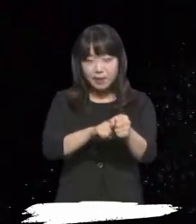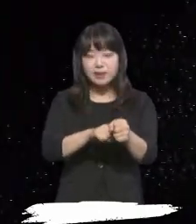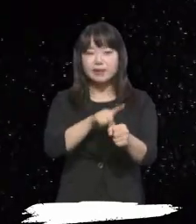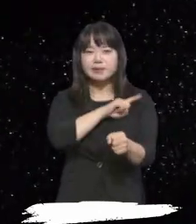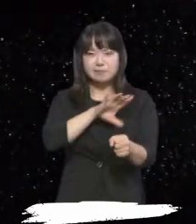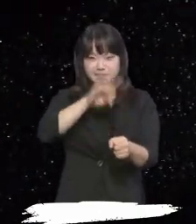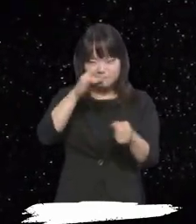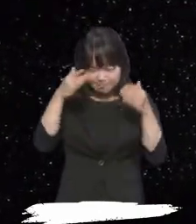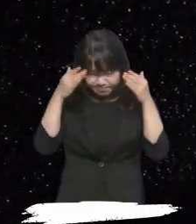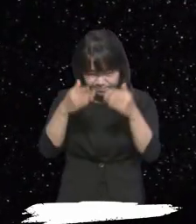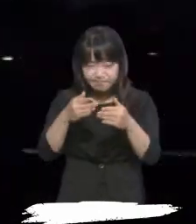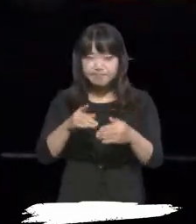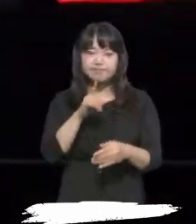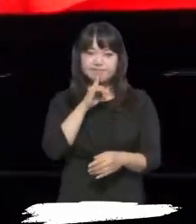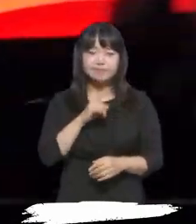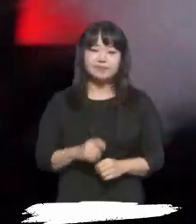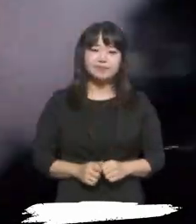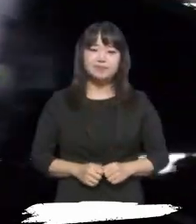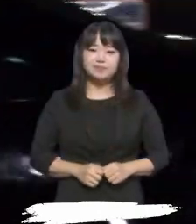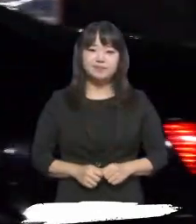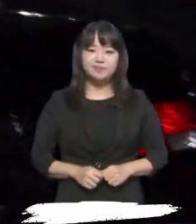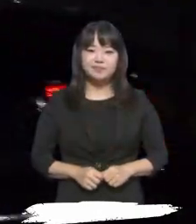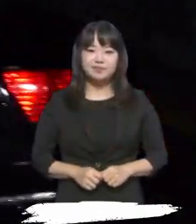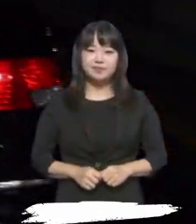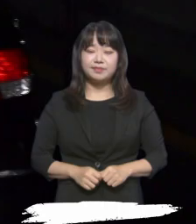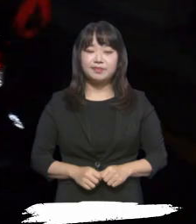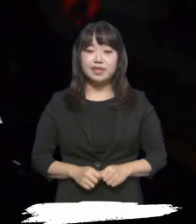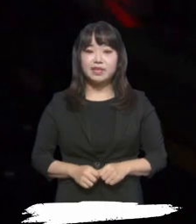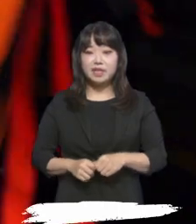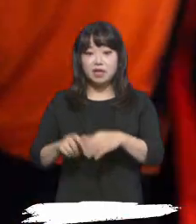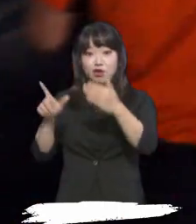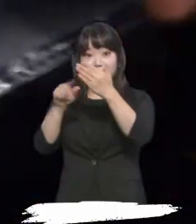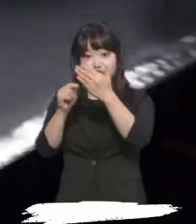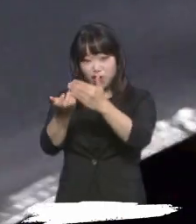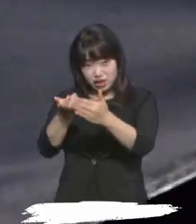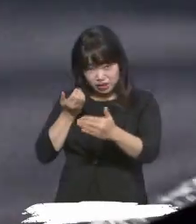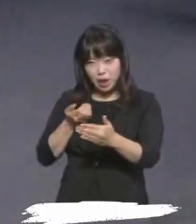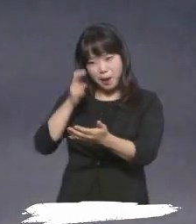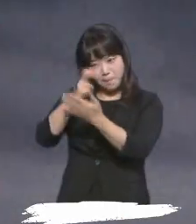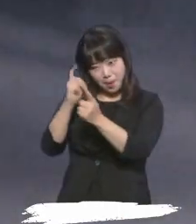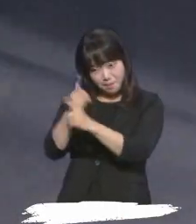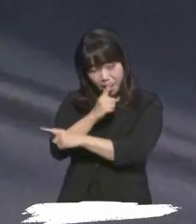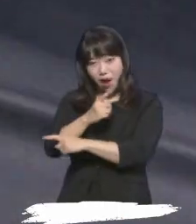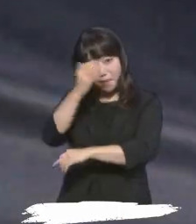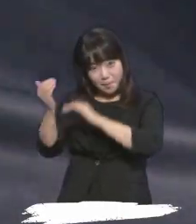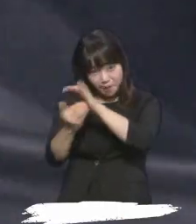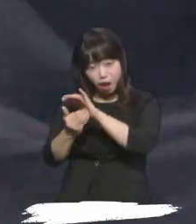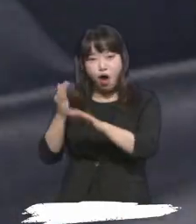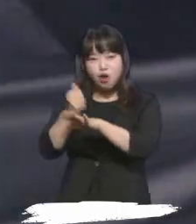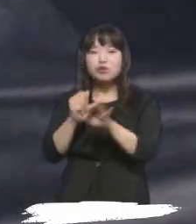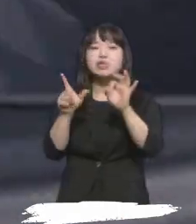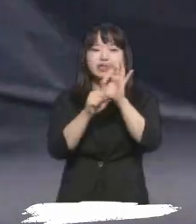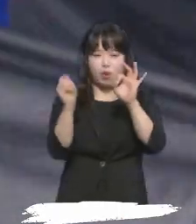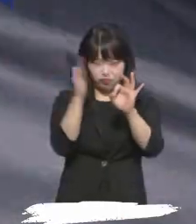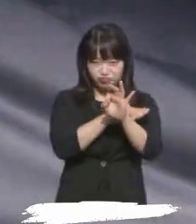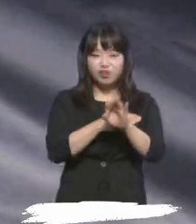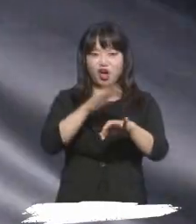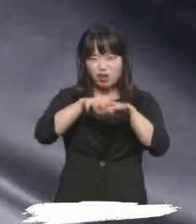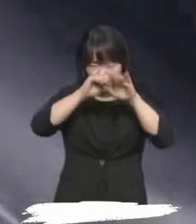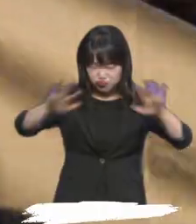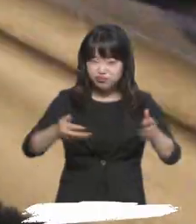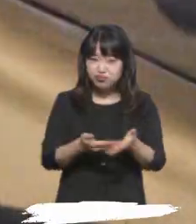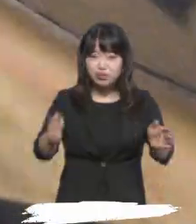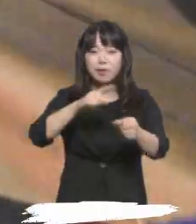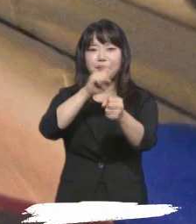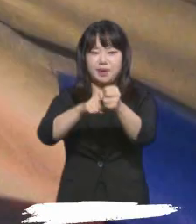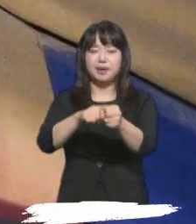가장 중요하다고 보고 있습니다. 다음 달 안에 조례 개정을 마치고 이르면 오는 10월부터 질식 소화포를 지원하는